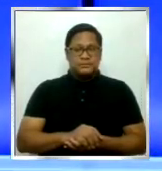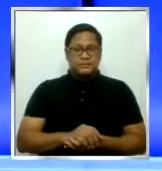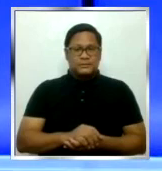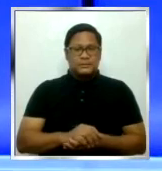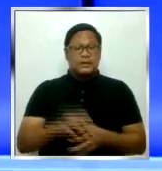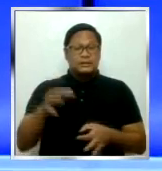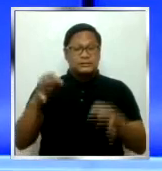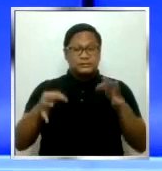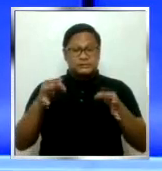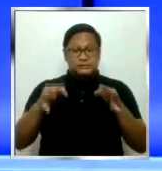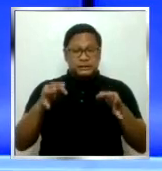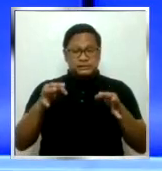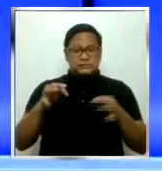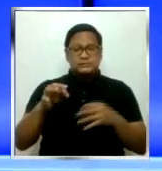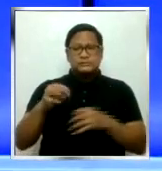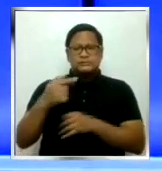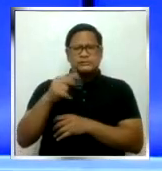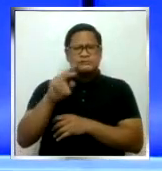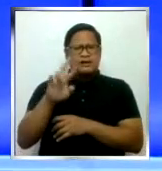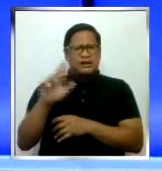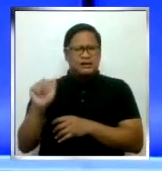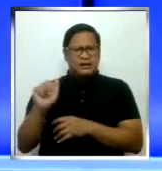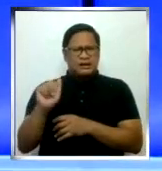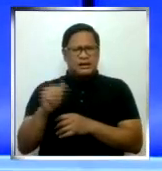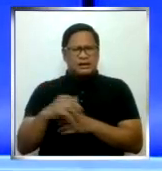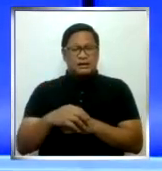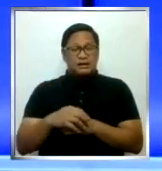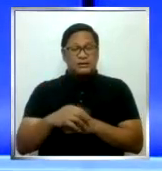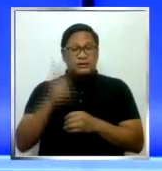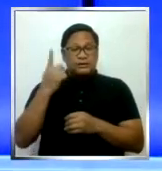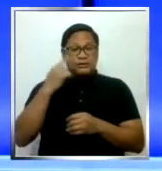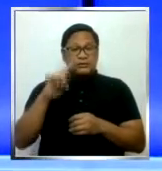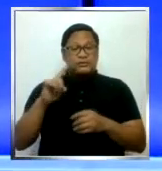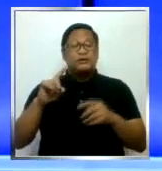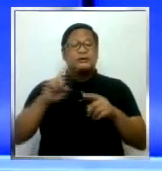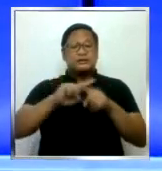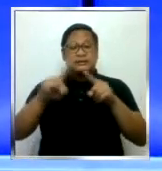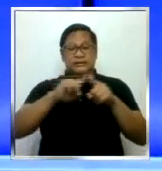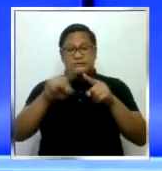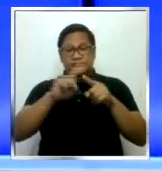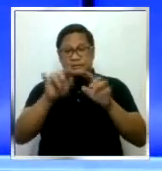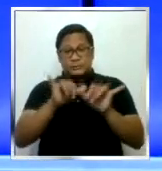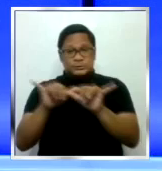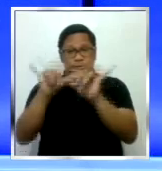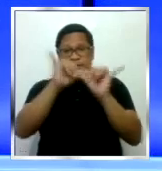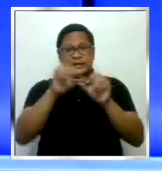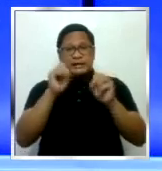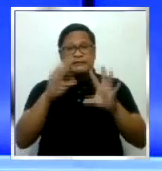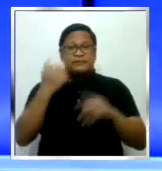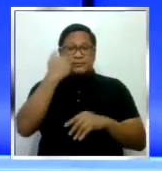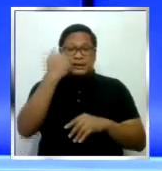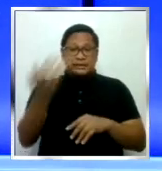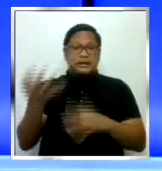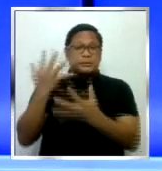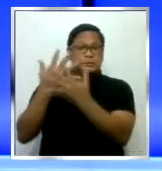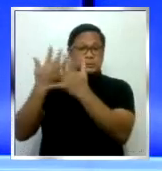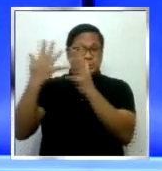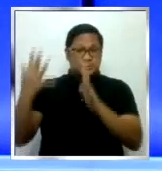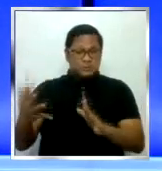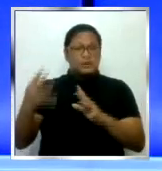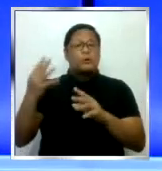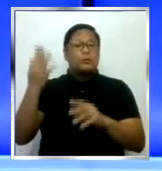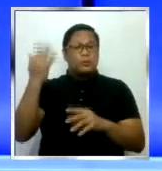Guevara, tatanungin niya si Bucor Chief Gerald Bantag kaugnay sa mga protocol sakaling may inmate na mamatay sa loob ng preso dahil sa